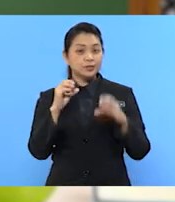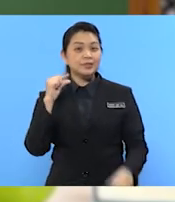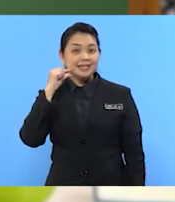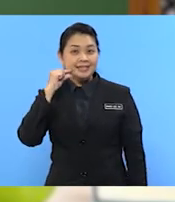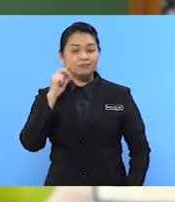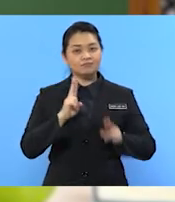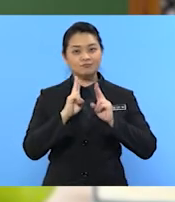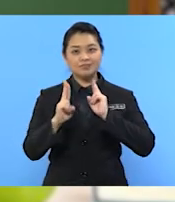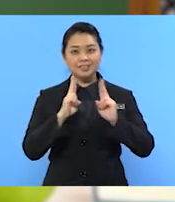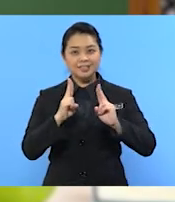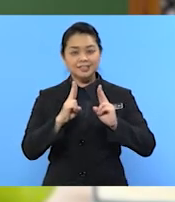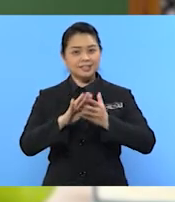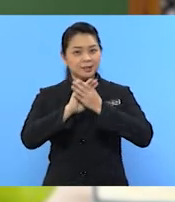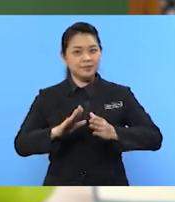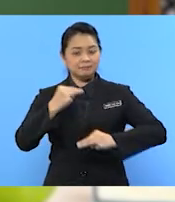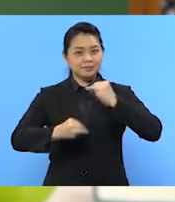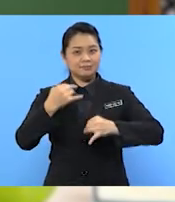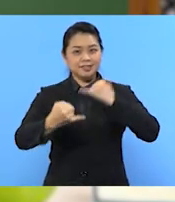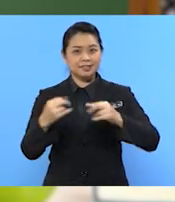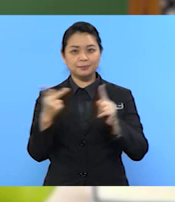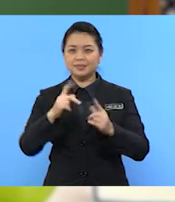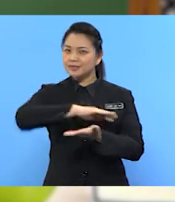Cikgu Gan ucapkan selamat maju jaya